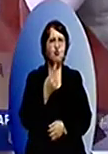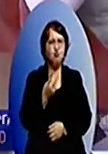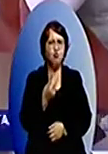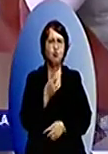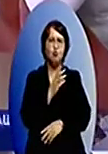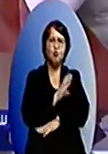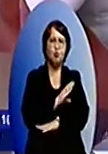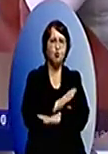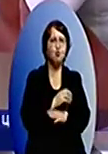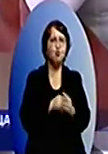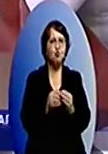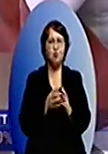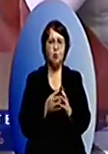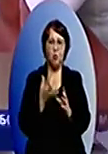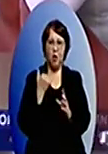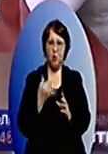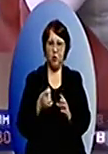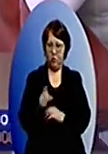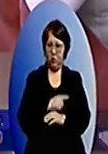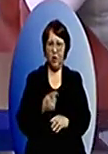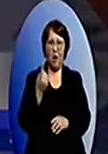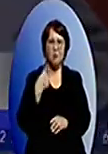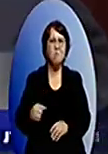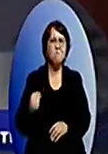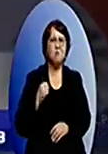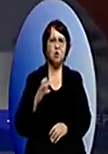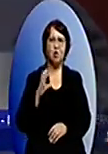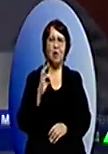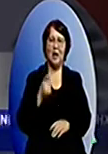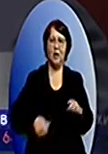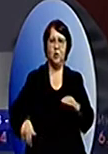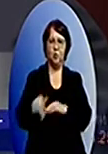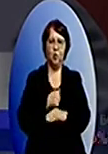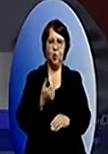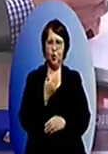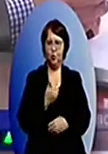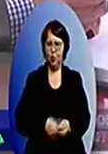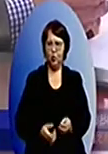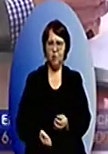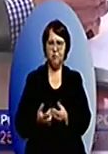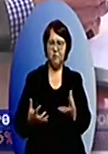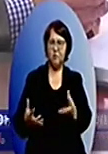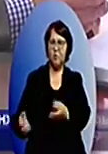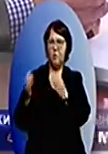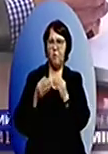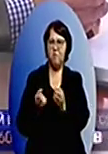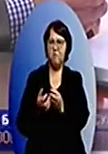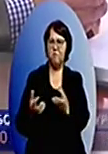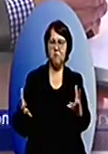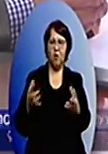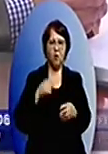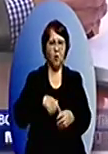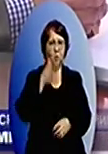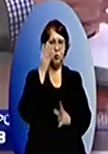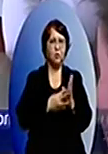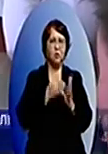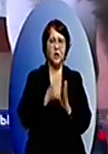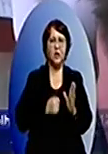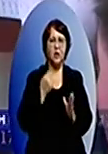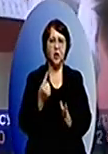Улаанбаатар хотын хүн амын механик өсөлт хамгийн ихээр төвлөрдөг сонгон арханд дүүргийн хэмжээнд энэ хичээлийн жилийн нөхцөл байдал хүнд байгааг холбогдох албаныхан